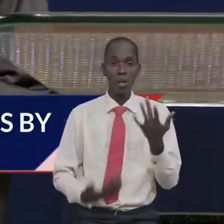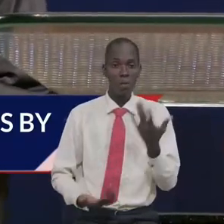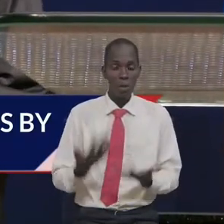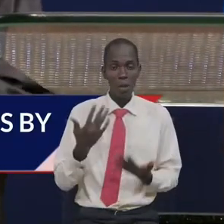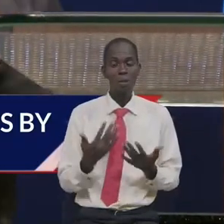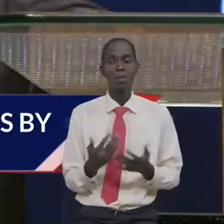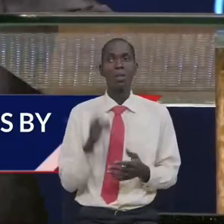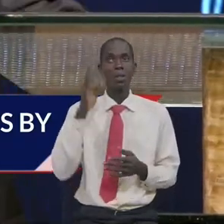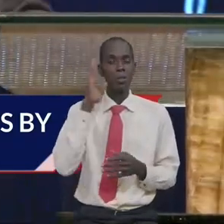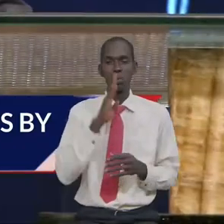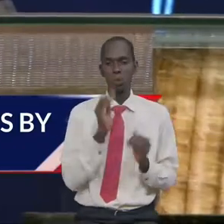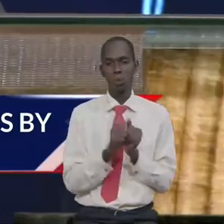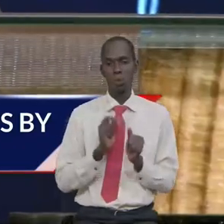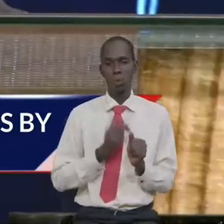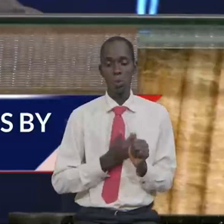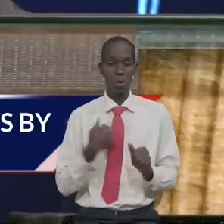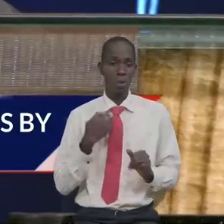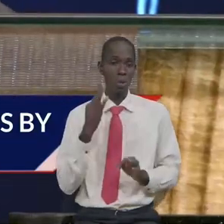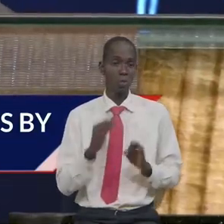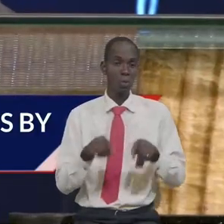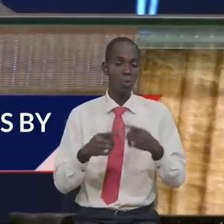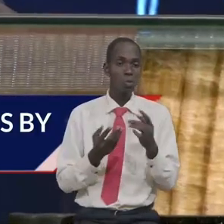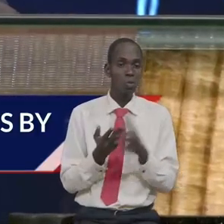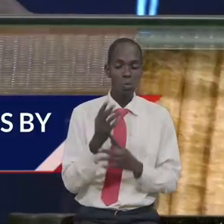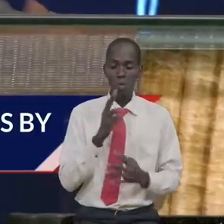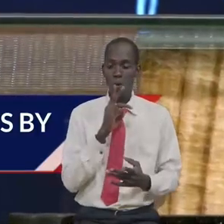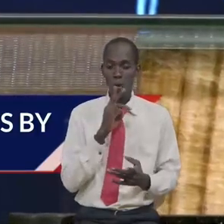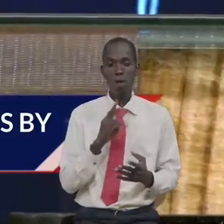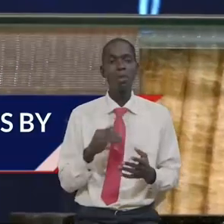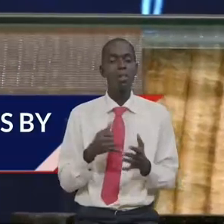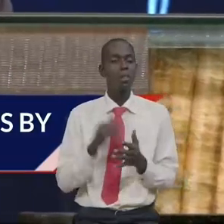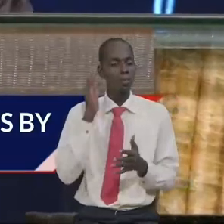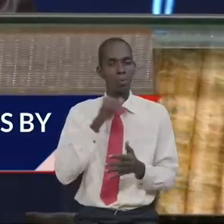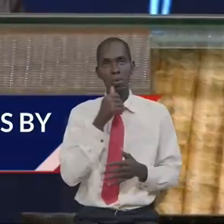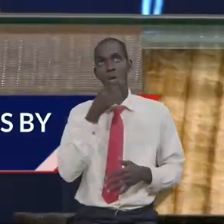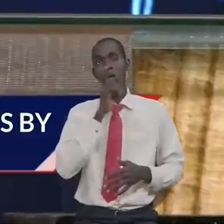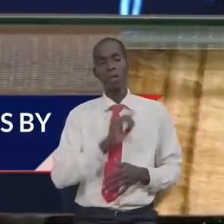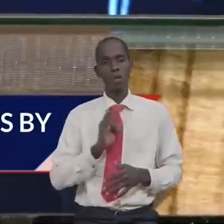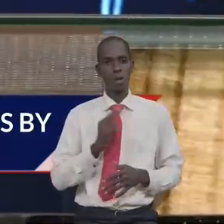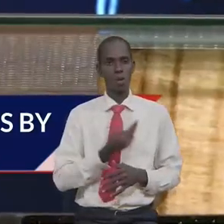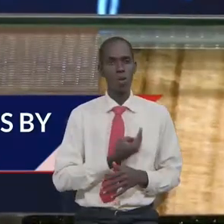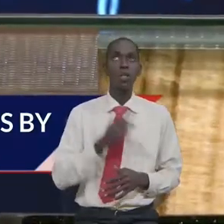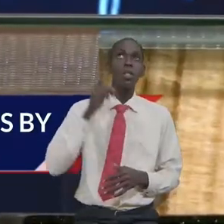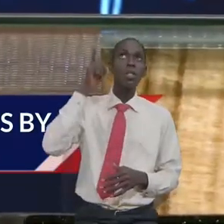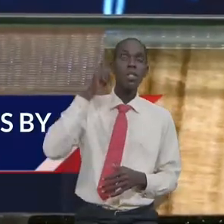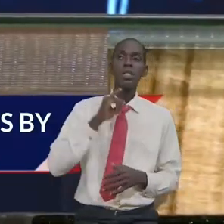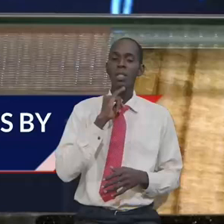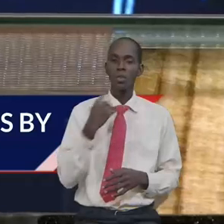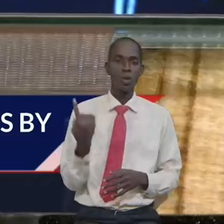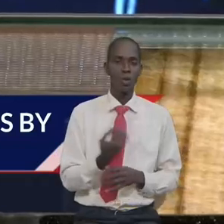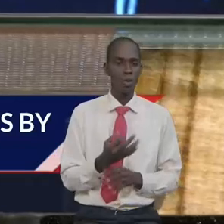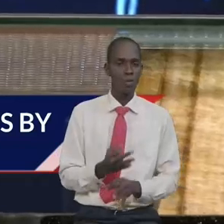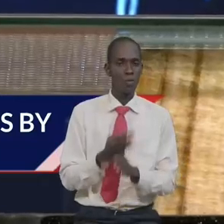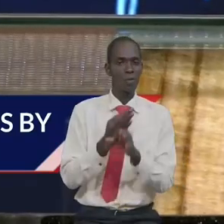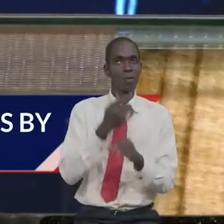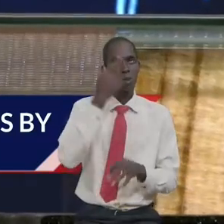les eaux, il sera avec nous. Et alors, il demeure fidèle parce que le Dieu du ciel voit tout